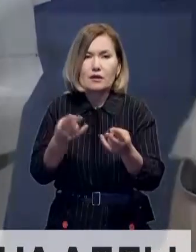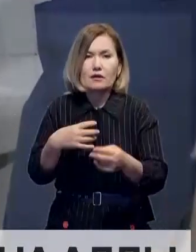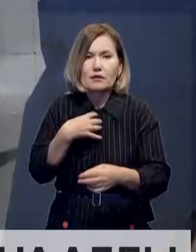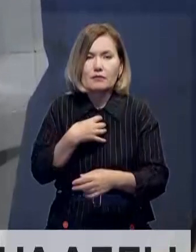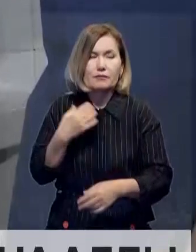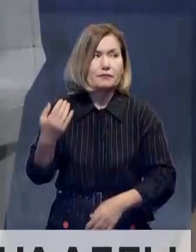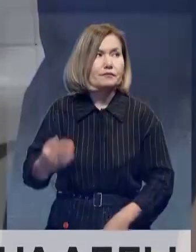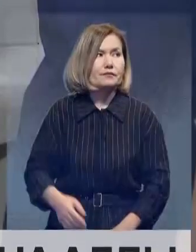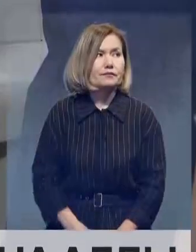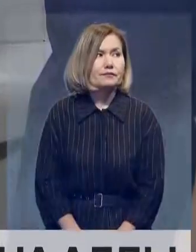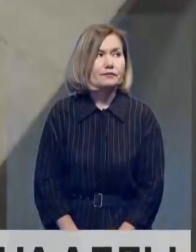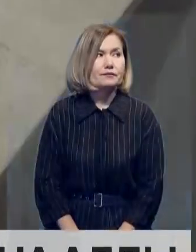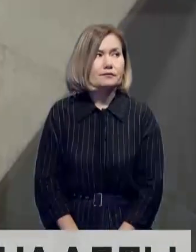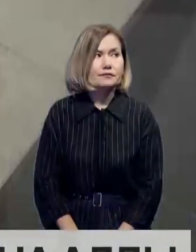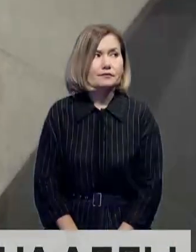алу деп отыр.